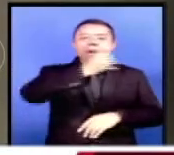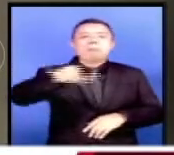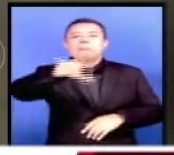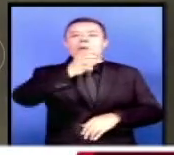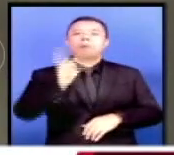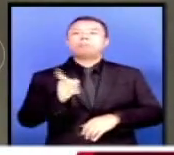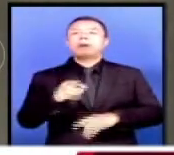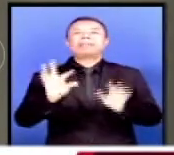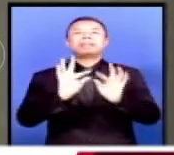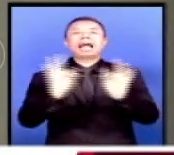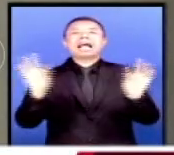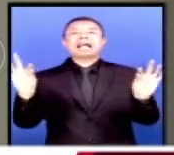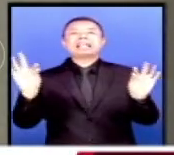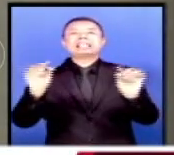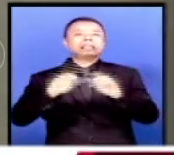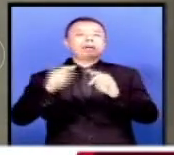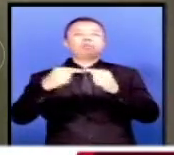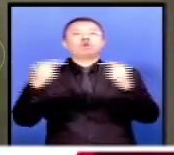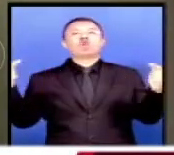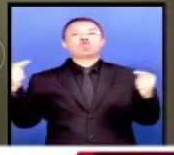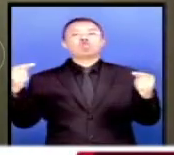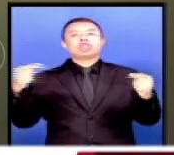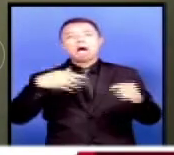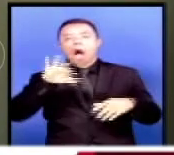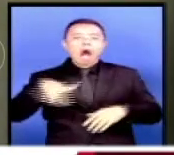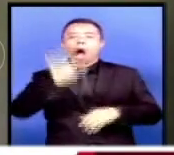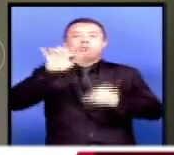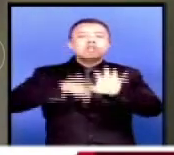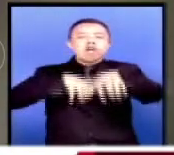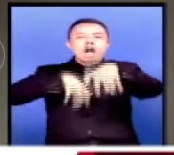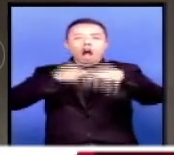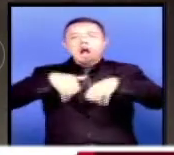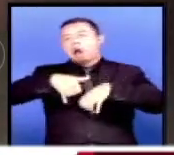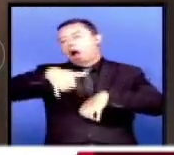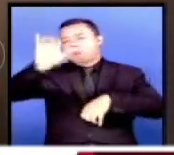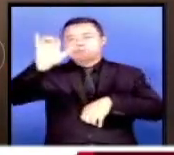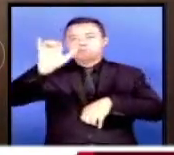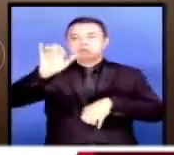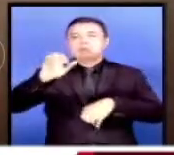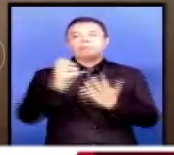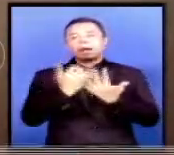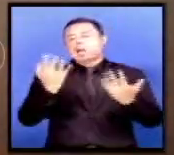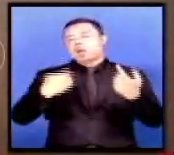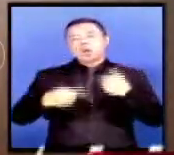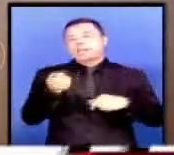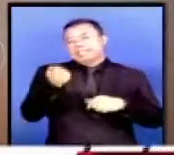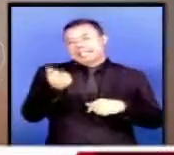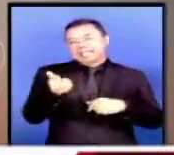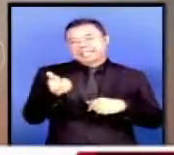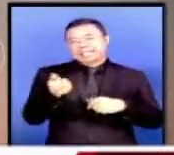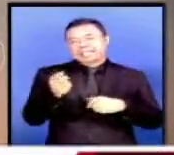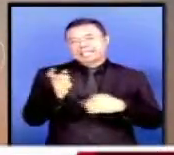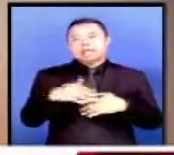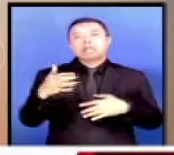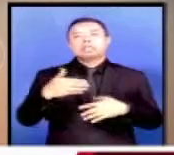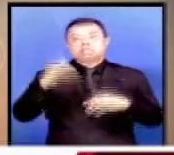yang menahan sapi putus sehingga sapi sampai akhirnya kabur dan mengamuk. Beruntung warga hanya mengalami luka-luka. Sapi